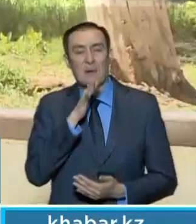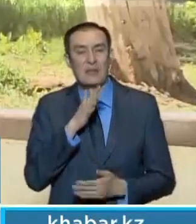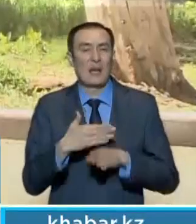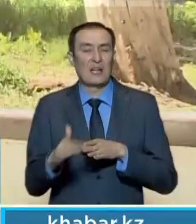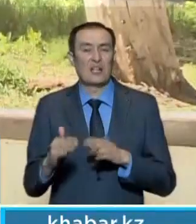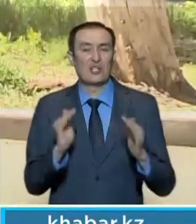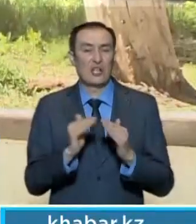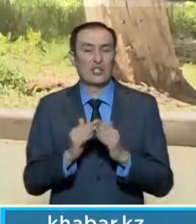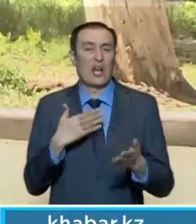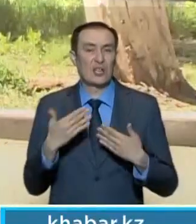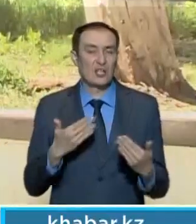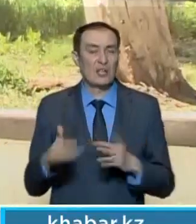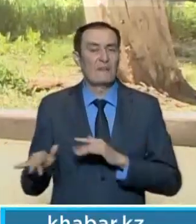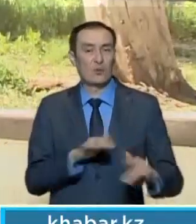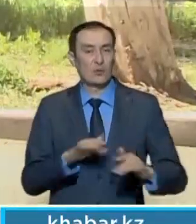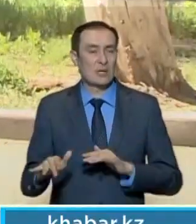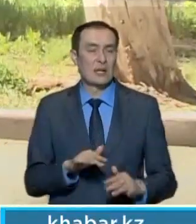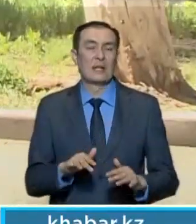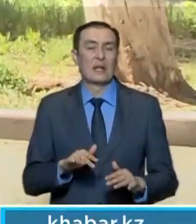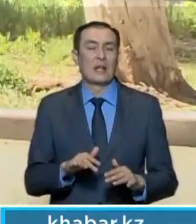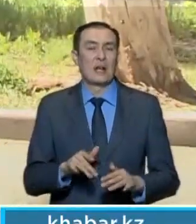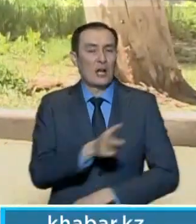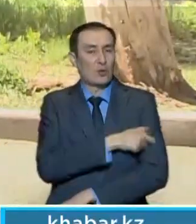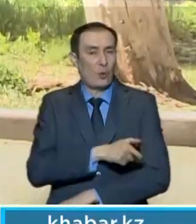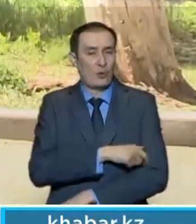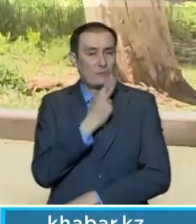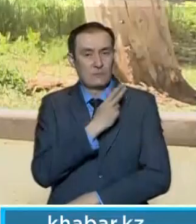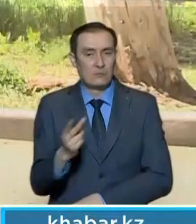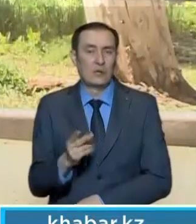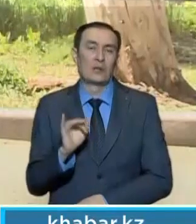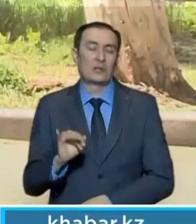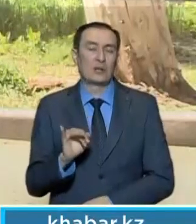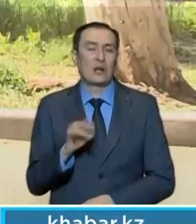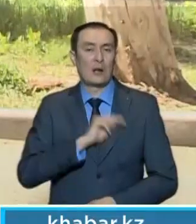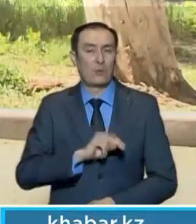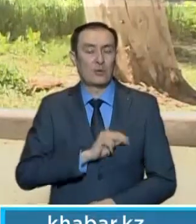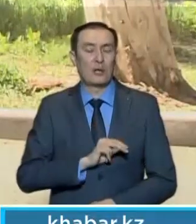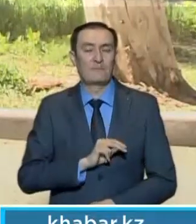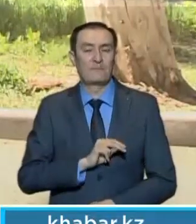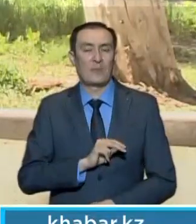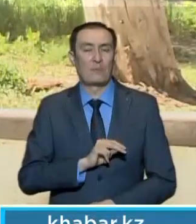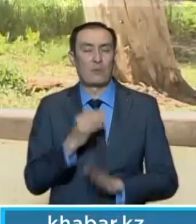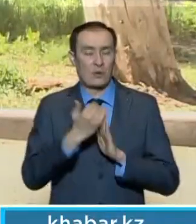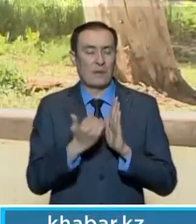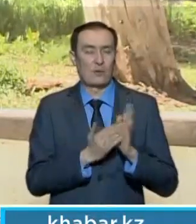отделом жилищных отношений ведутся контроль и работа идет по графику.